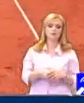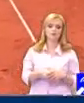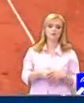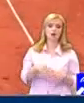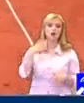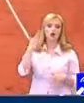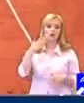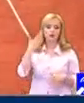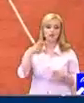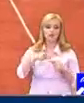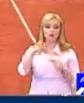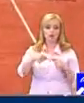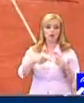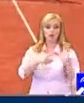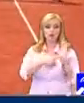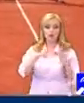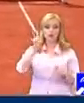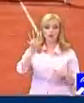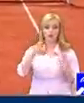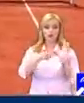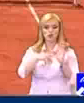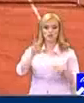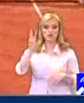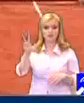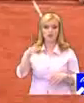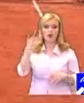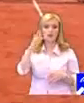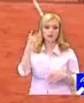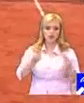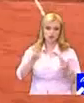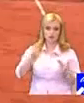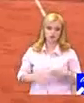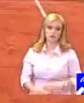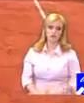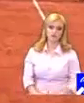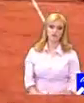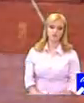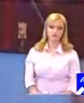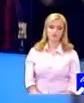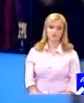Garros. Româncele au trecut cu 6-4, 6-3 de americancele Jennifer Brady, Vania King.